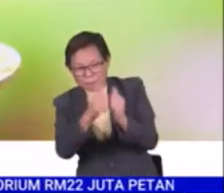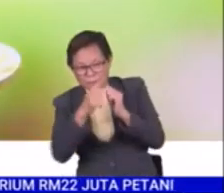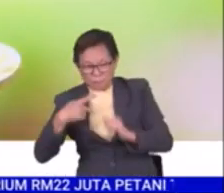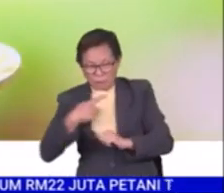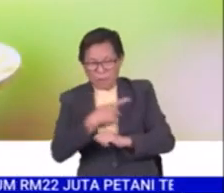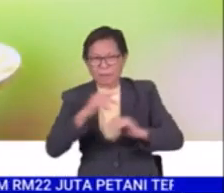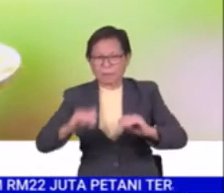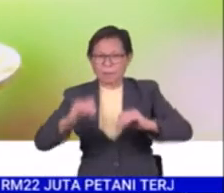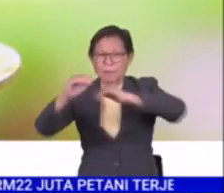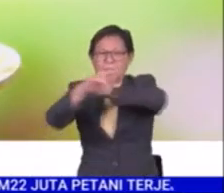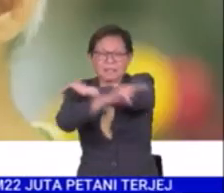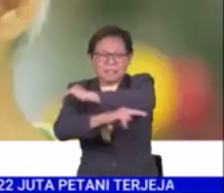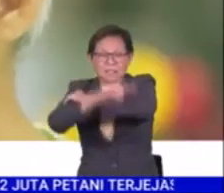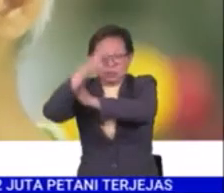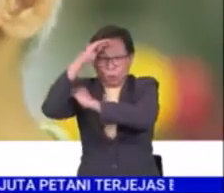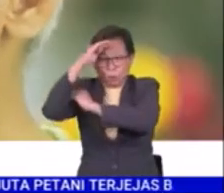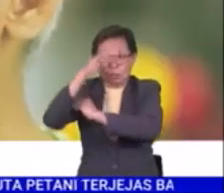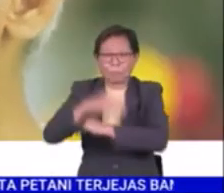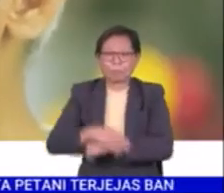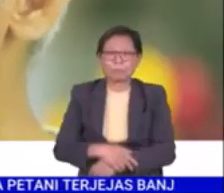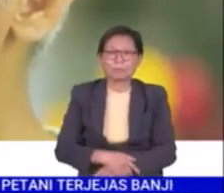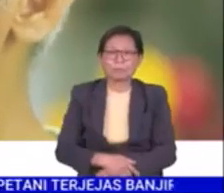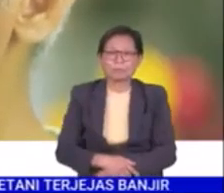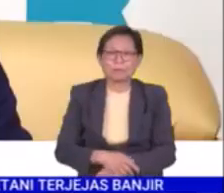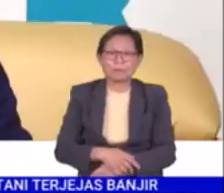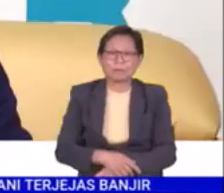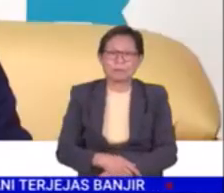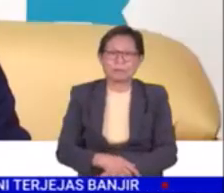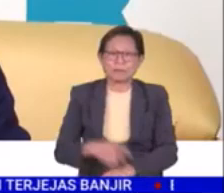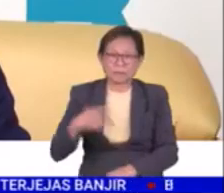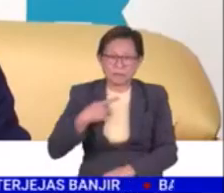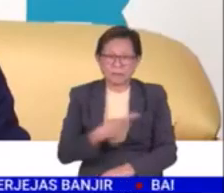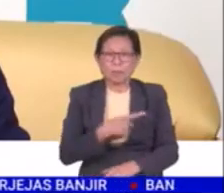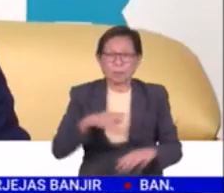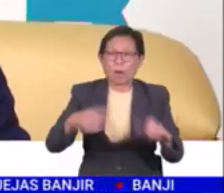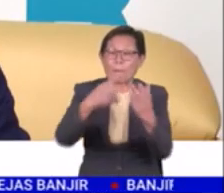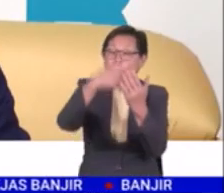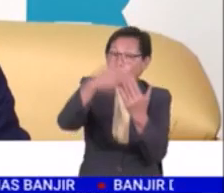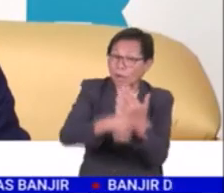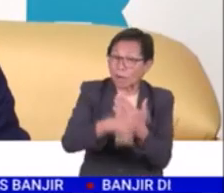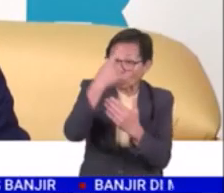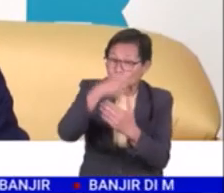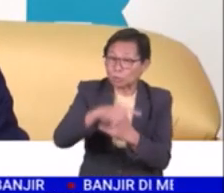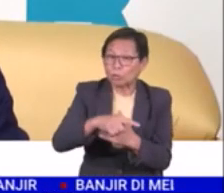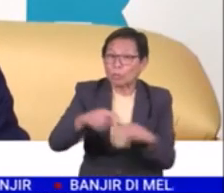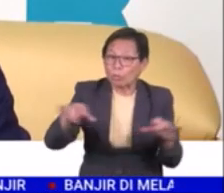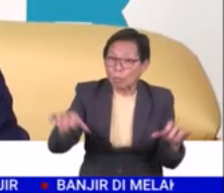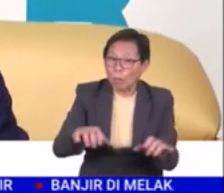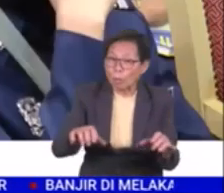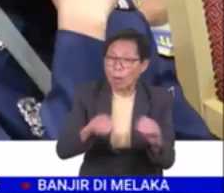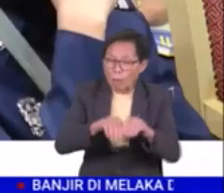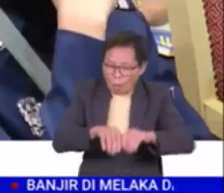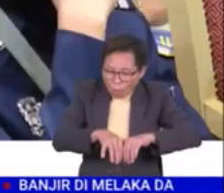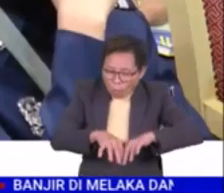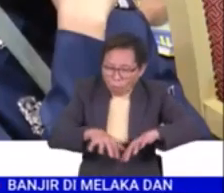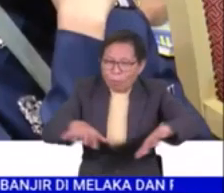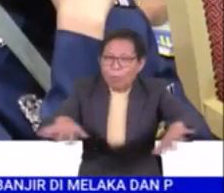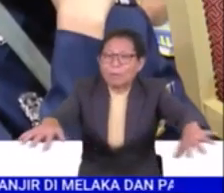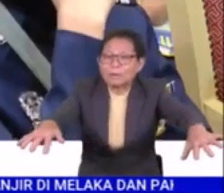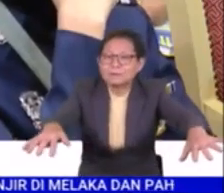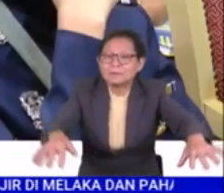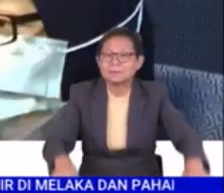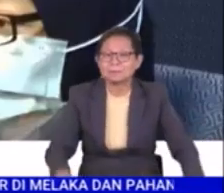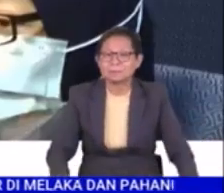peringkat negeri Johor pada waktu tersebut. Daripada itu, kita mengambil inisiatif untuk melaksanakan dengan lebih meluas.